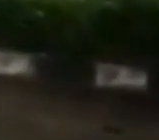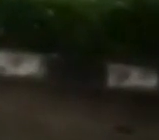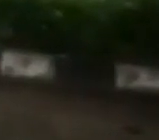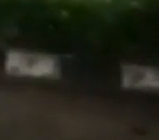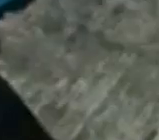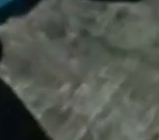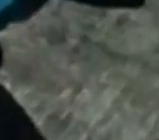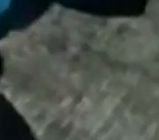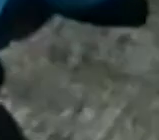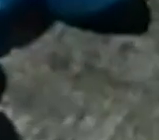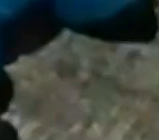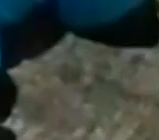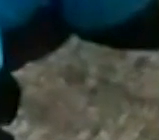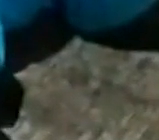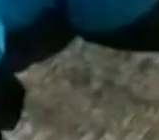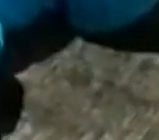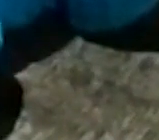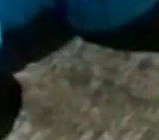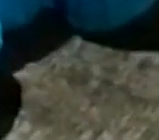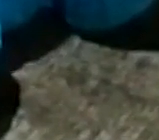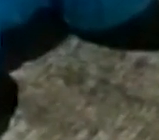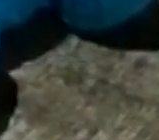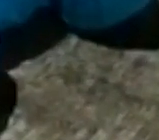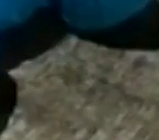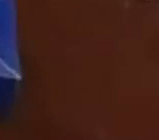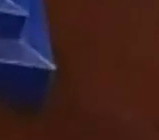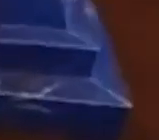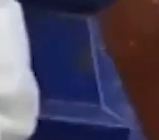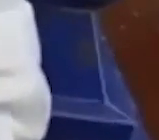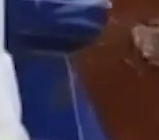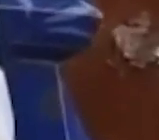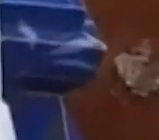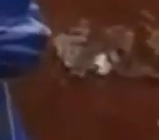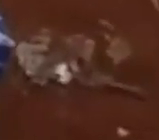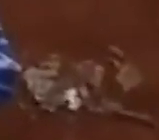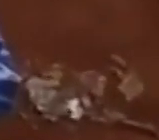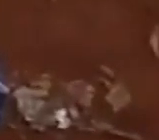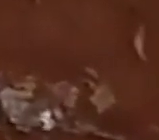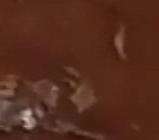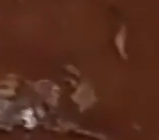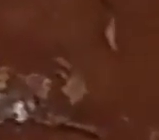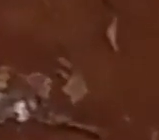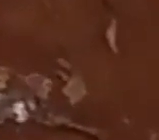Tim relawan atau yang dikenal dengan tim cekhatil tertidur karena kelelahan kerap menuai protes warga.